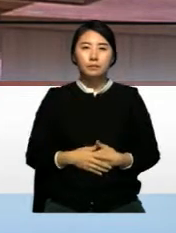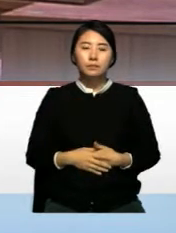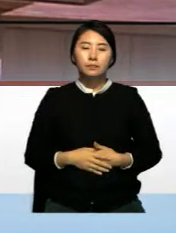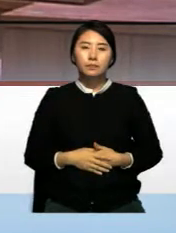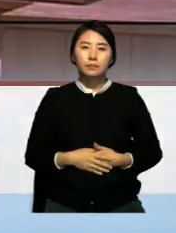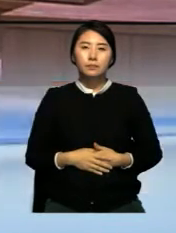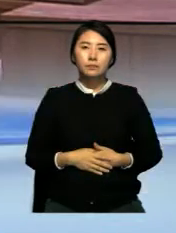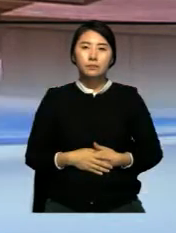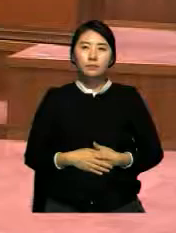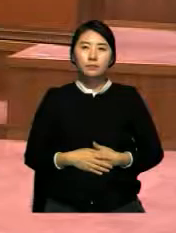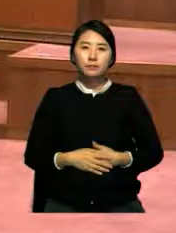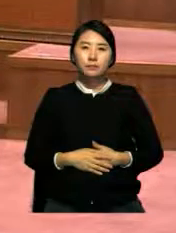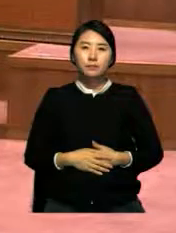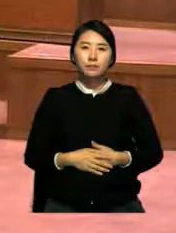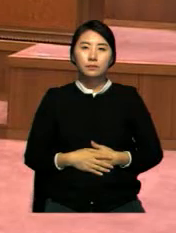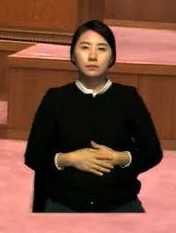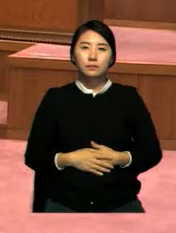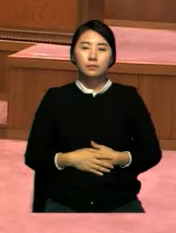병천 기자입니다